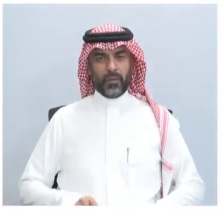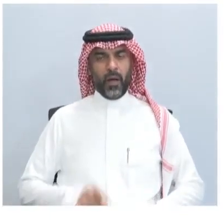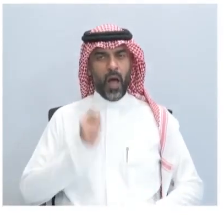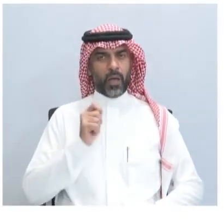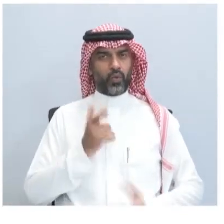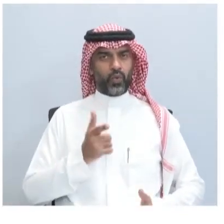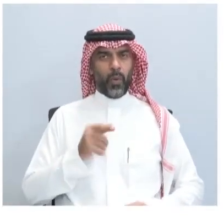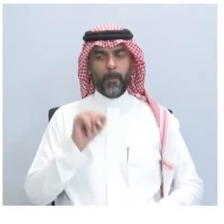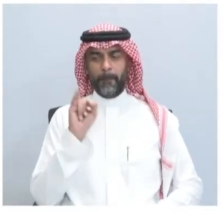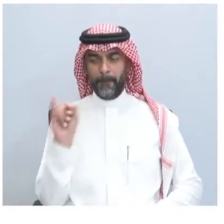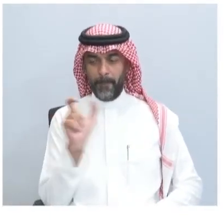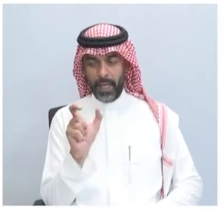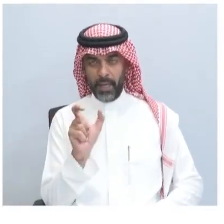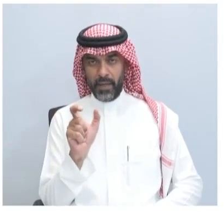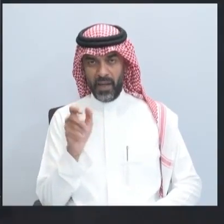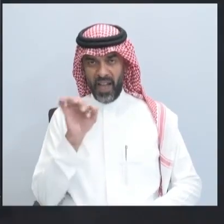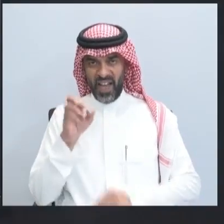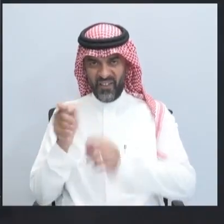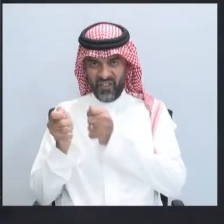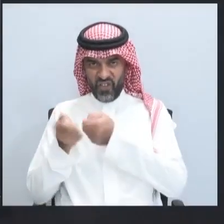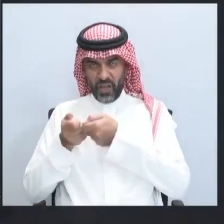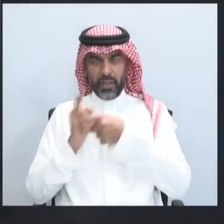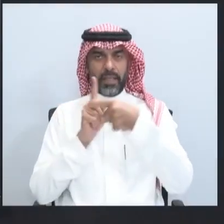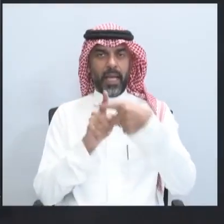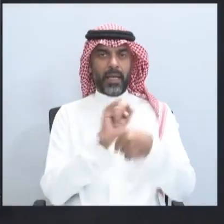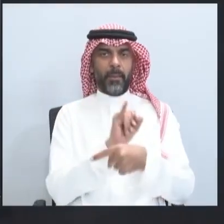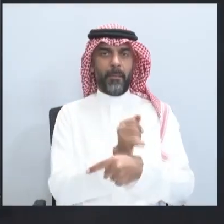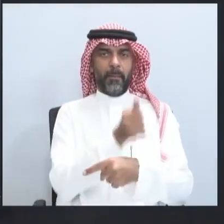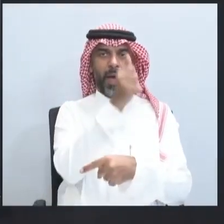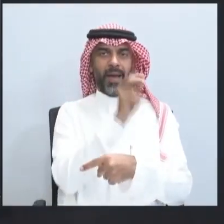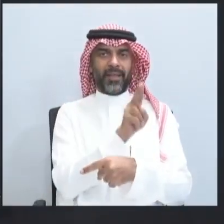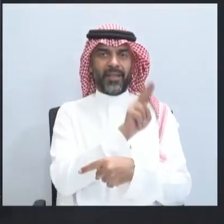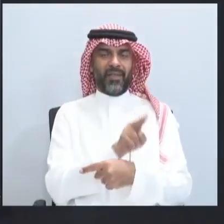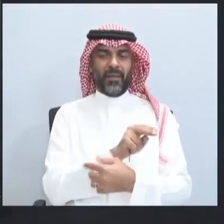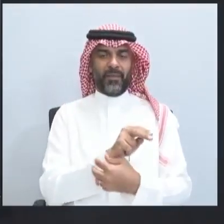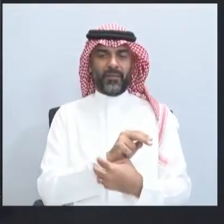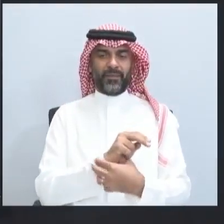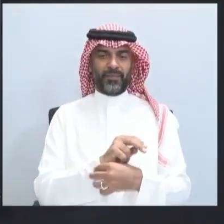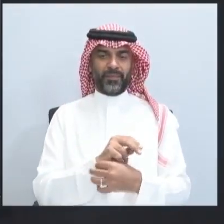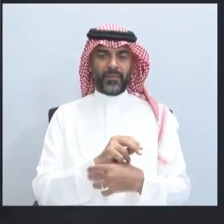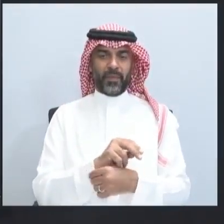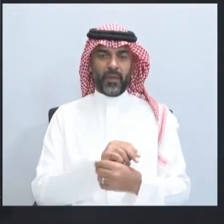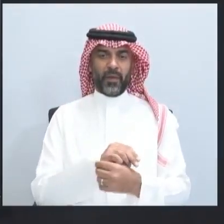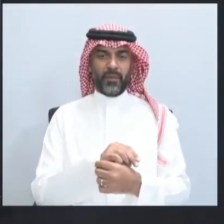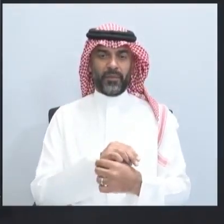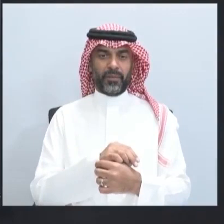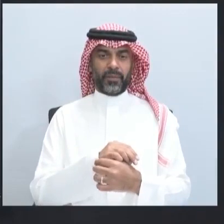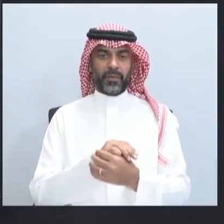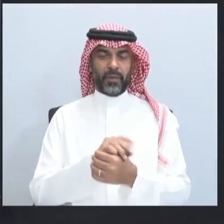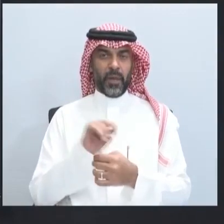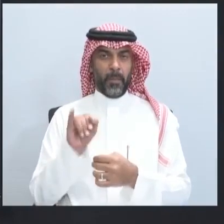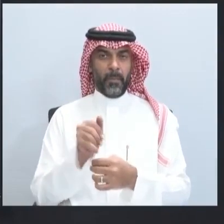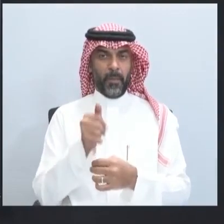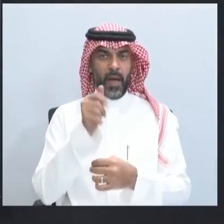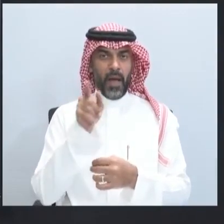احسنتم اصلها من حرف الجر دخل على ماء ماء هنا هل هي اسم موصول هل